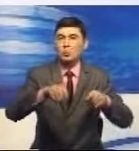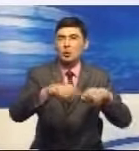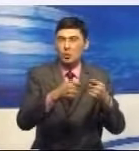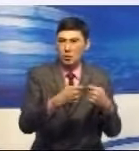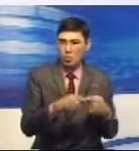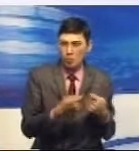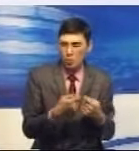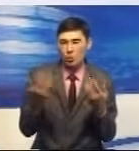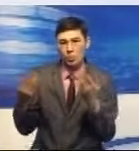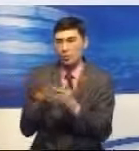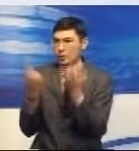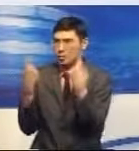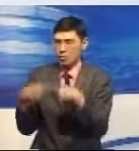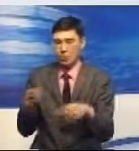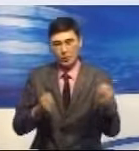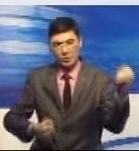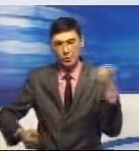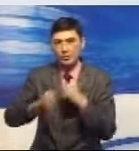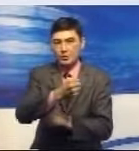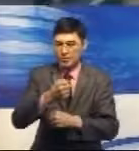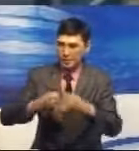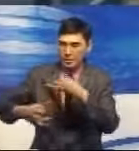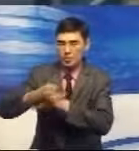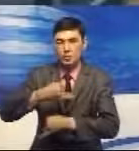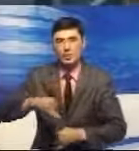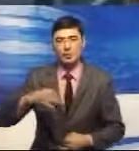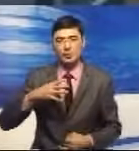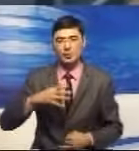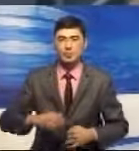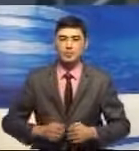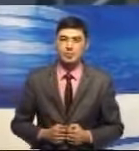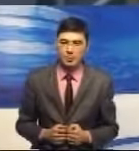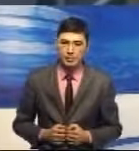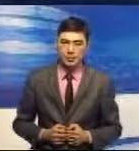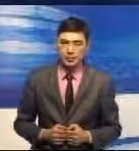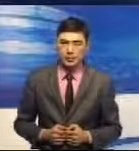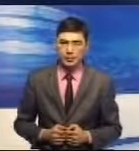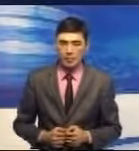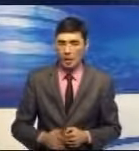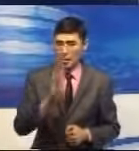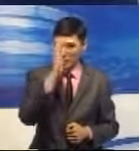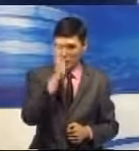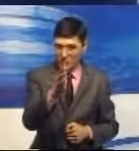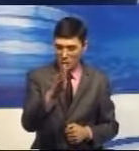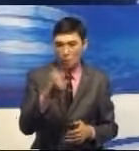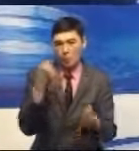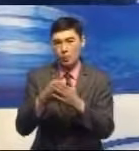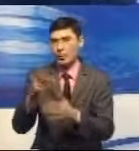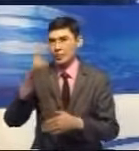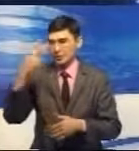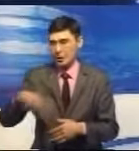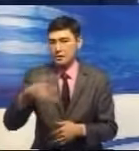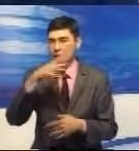төрағаларын тағайындау туралы ұсыныстар қаралды. Те судьи, которые имеют стаж работы от 5 до 5 жылдан 20 жылға дейін жұмыс өтілі